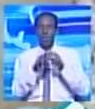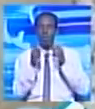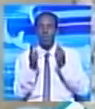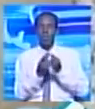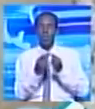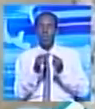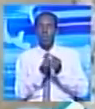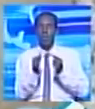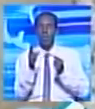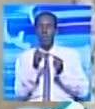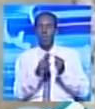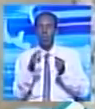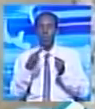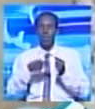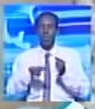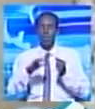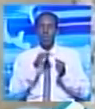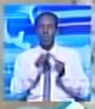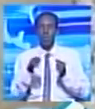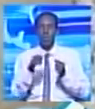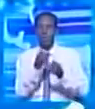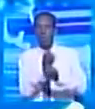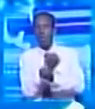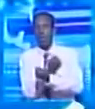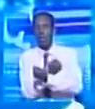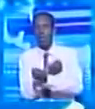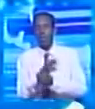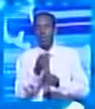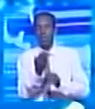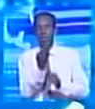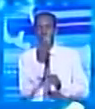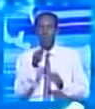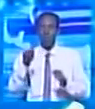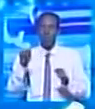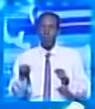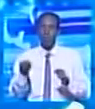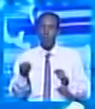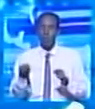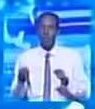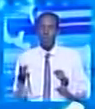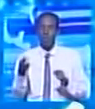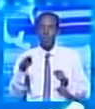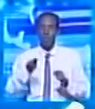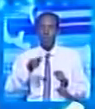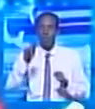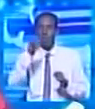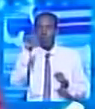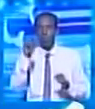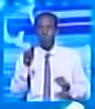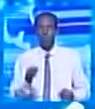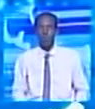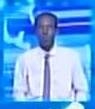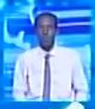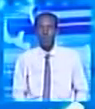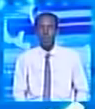Et à l'issue de l'enquête en cours, ces personnes arrêtées seront conduites au parquet pour répondre de leurs actes.